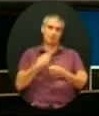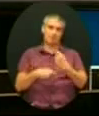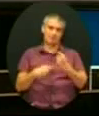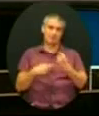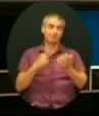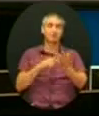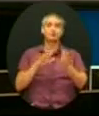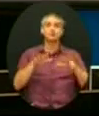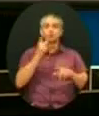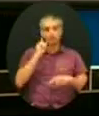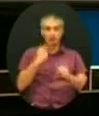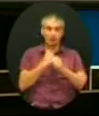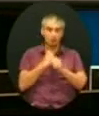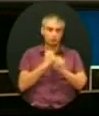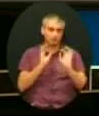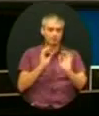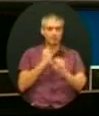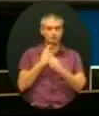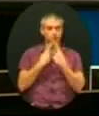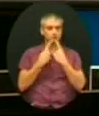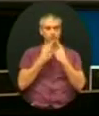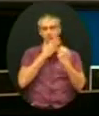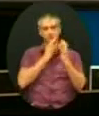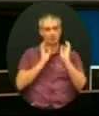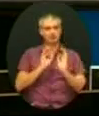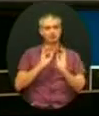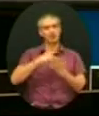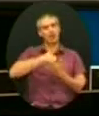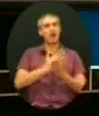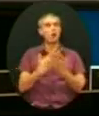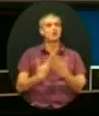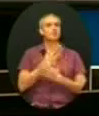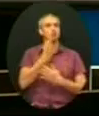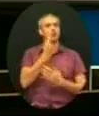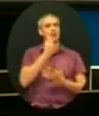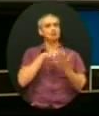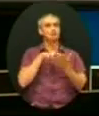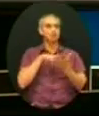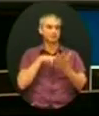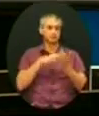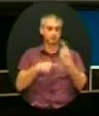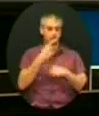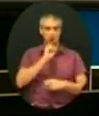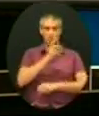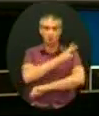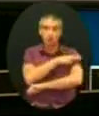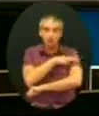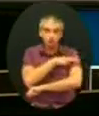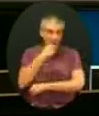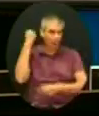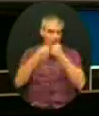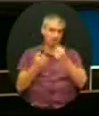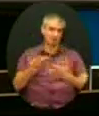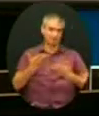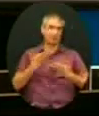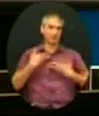מה שהממשלה הייתה צריכה לעשות זה באמת לנהל מסע ומתן רציני, החלוקה מחדש של העושר, של המיסים, במקום לשלוח את המשטרה ולקבל